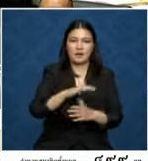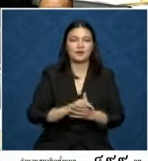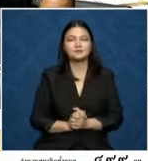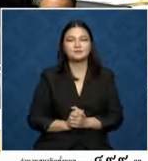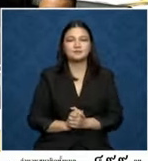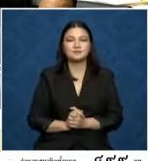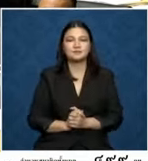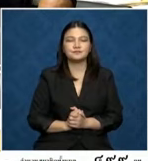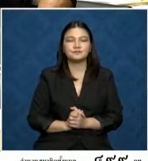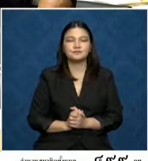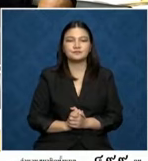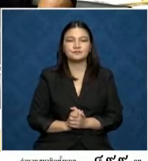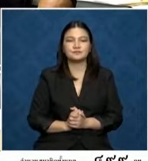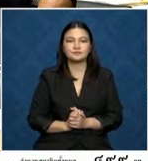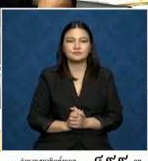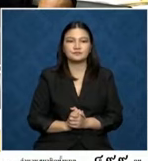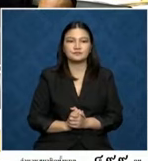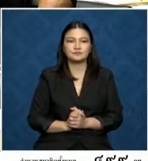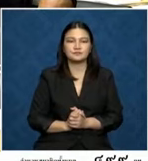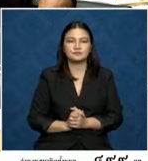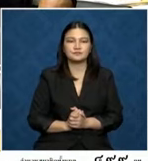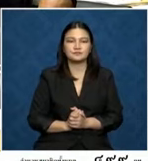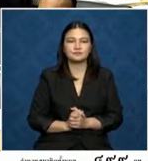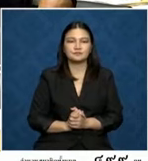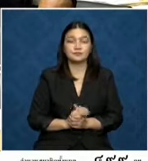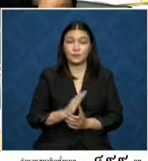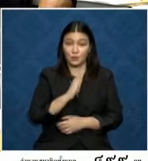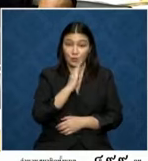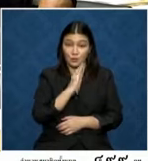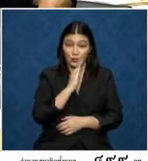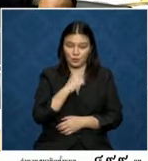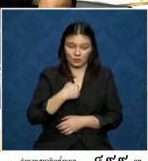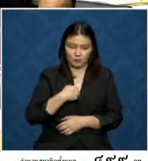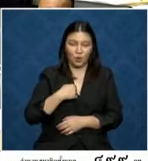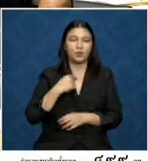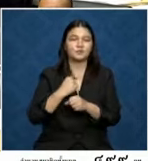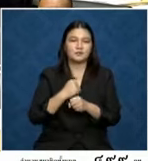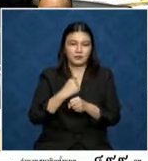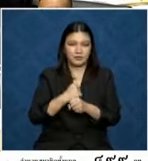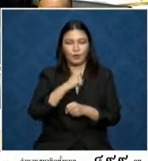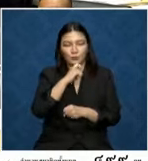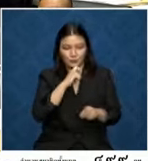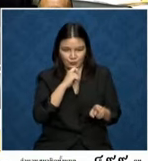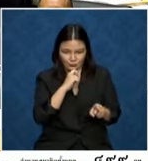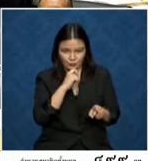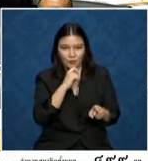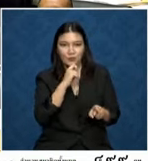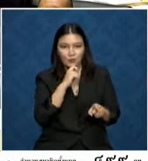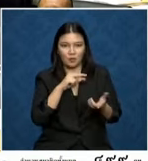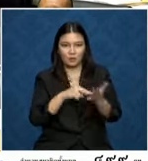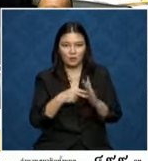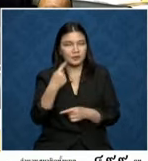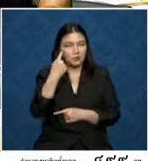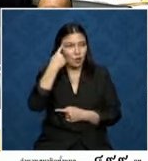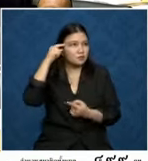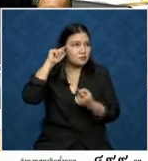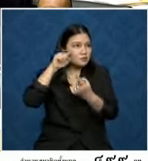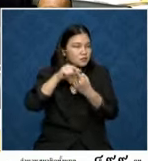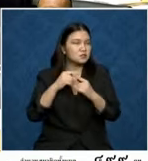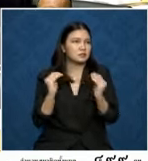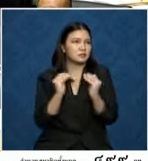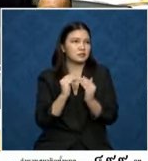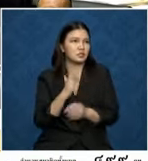เหตุผลนี้คือในขณะที่บุคคลกระทำการอย่างใดอย่างหนึ่งเขาย่อมพิจารณาถึงสิทธิ์และหน้าที่ของ